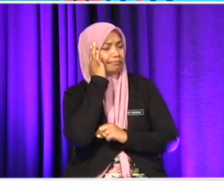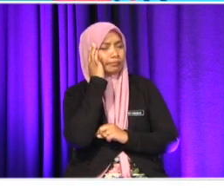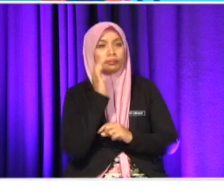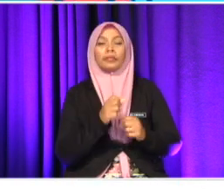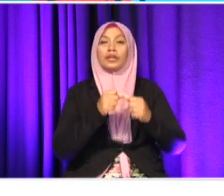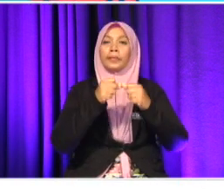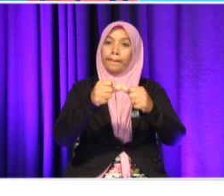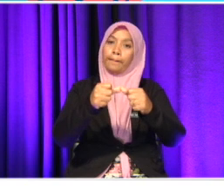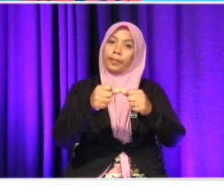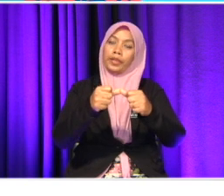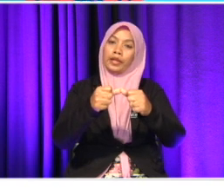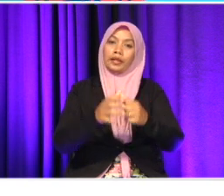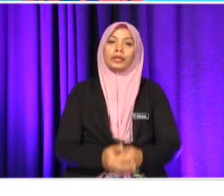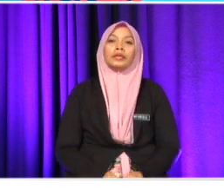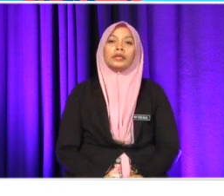mengikuti